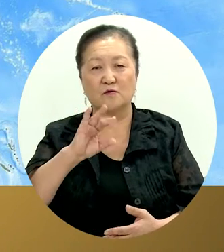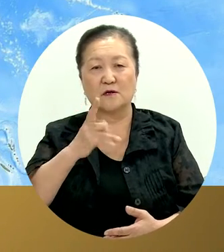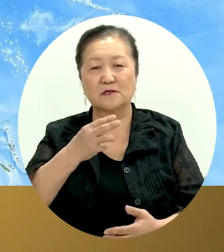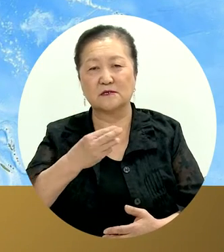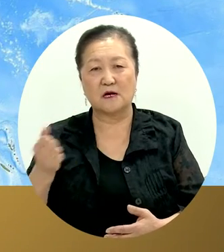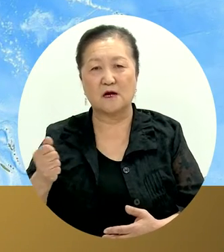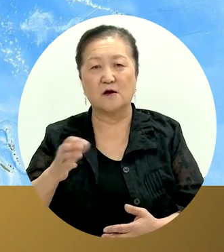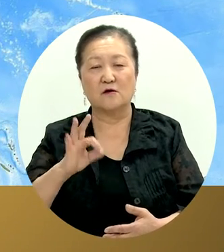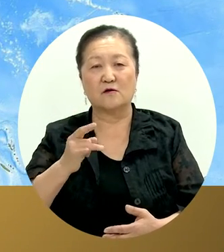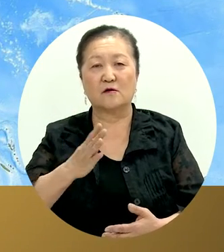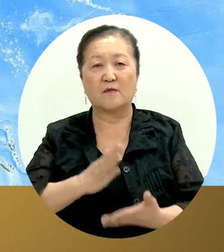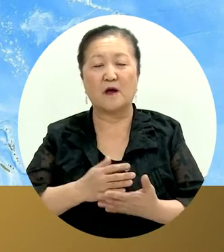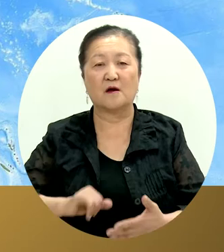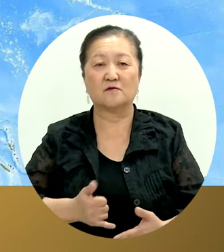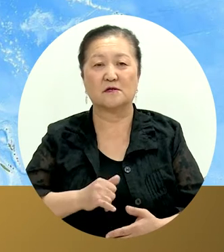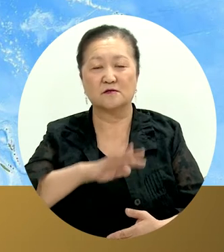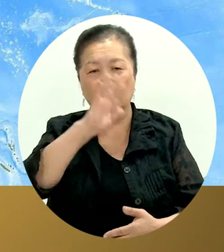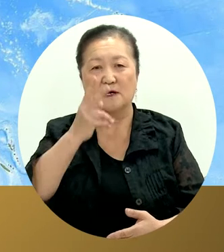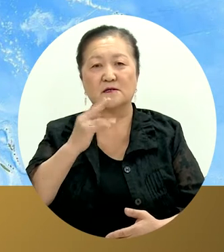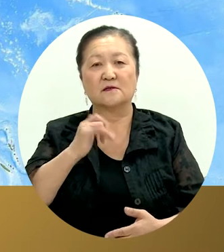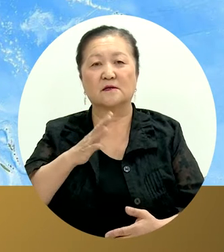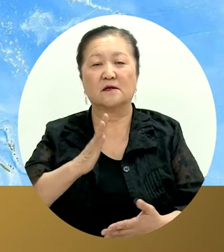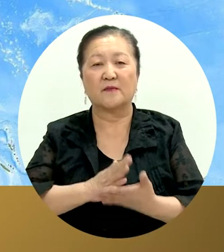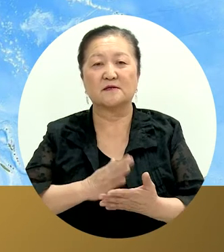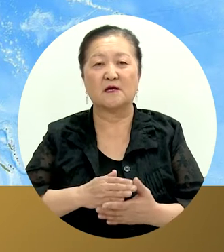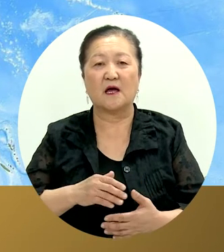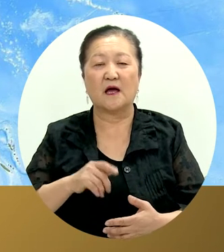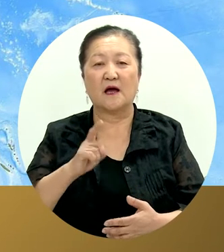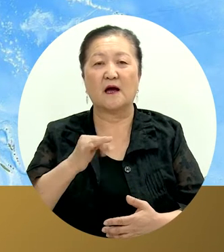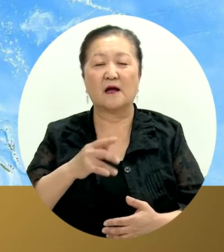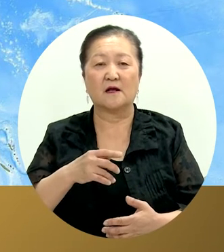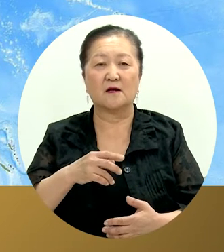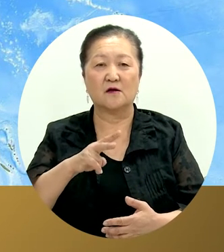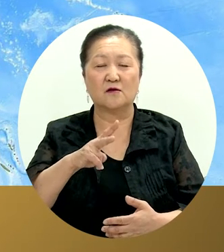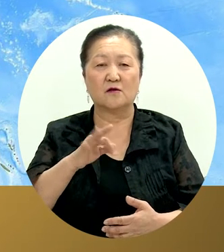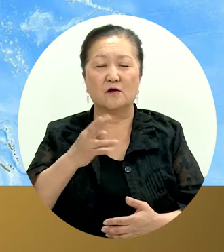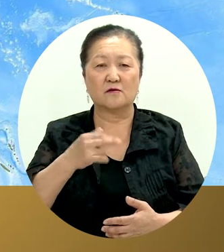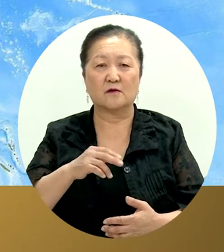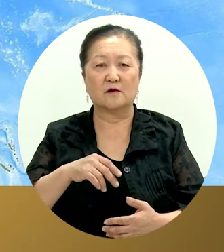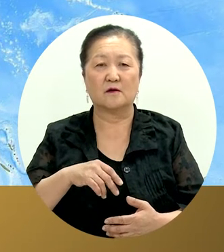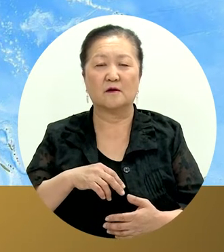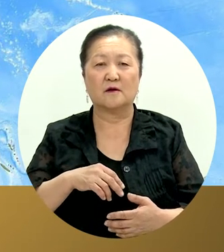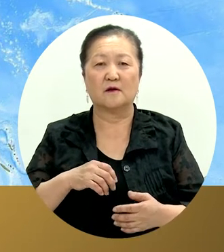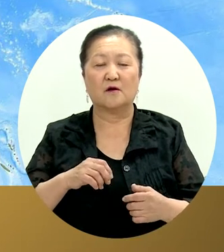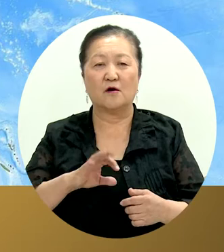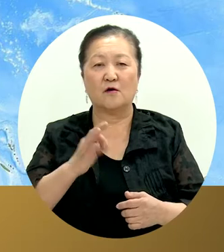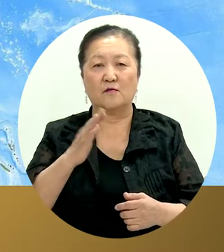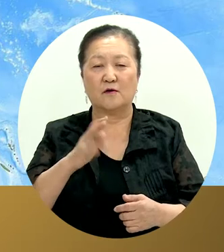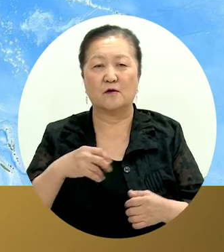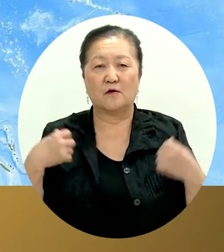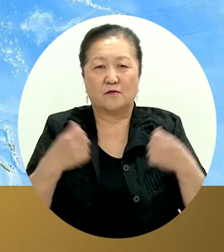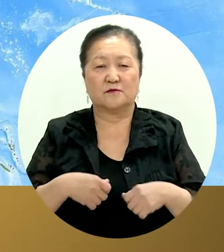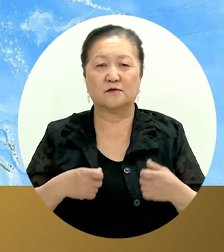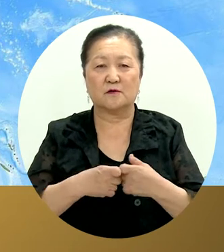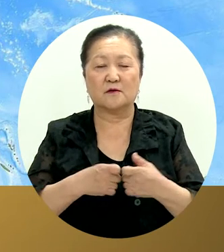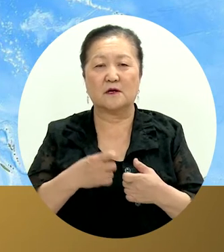хамаагүй урагшаа өрөхт болохоор ч тэр юм уу их дулаахан чиглэг байсан. Харин энэ Лондон руу явах гээд би бас өвлийнхөө хувцсыг тохируулах